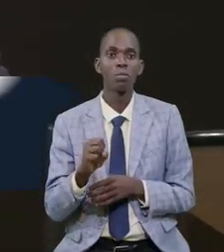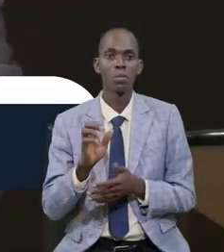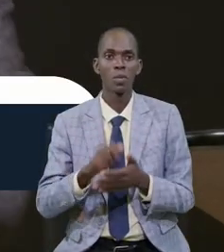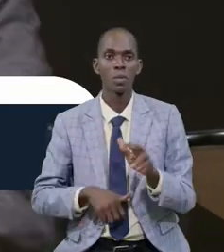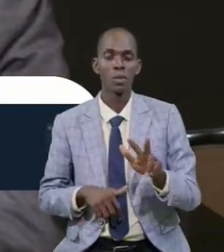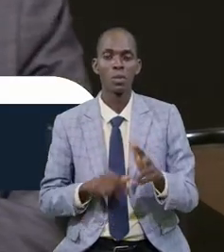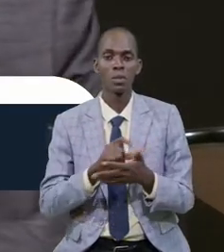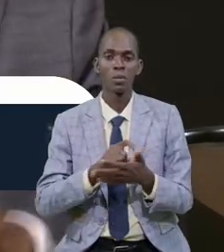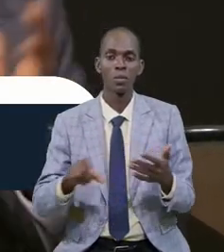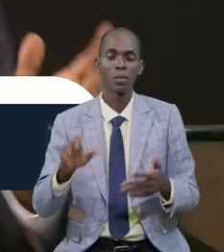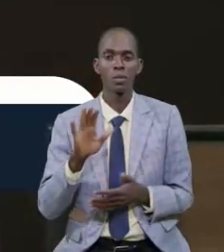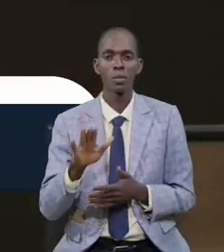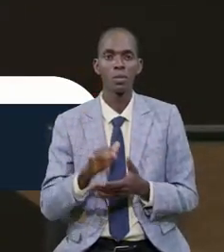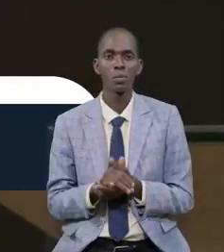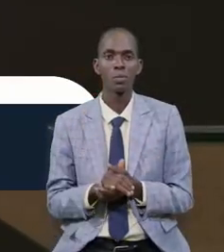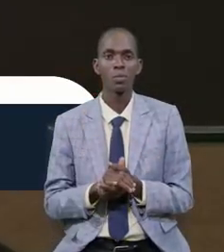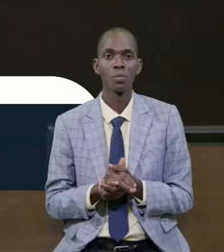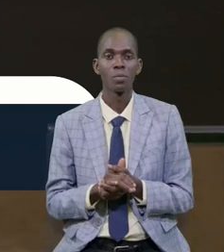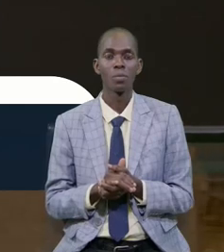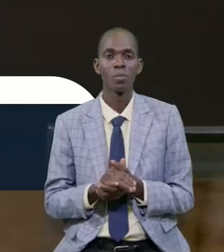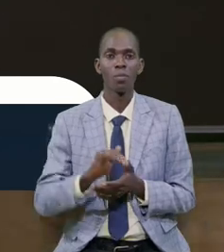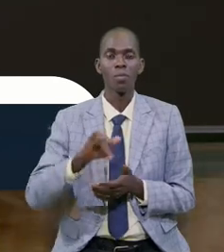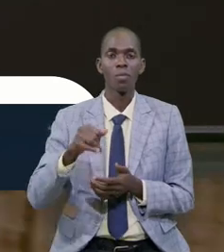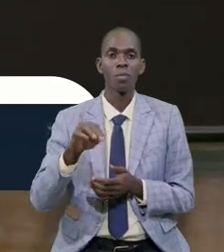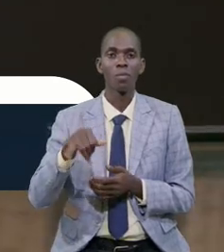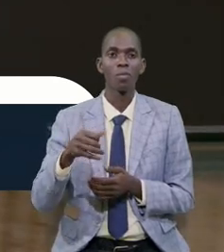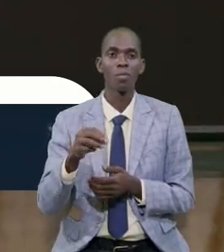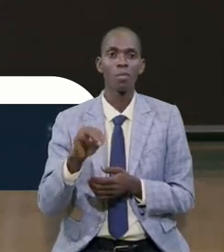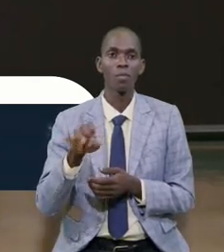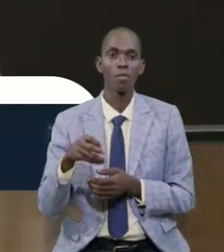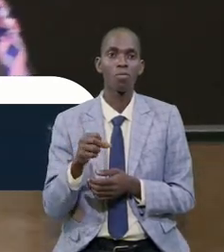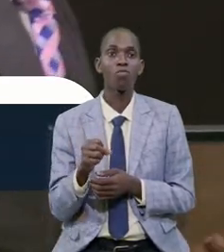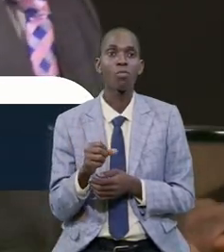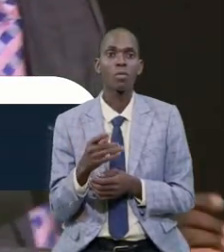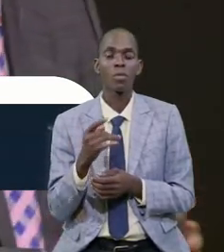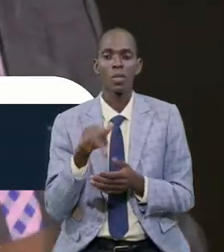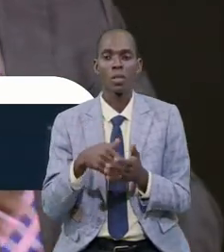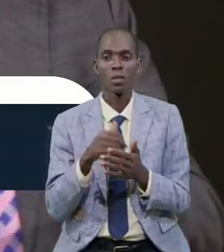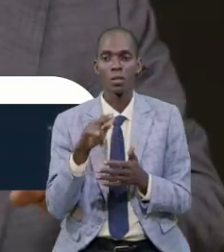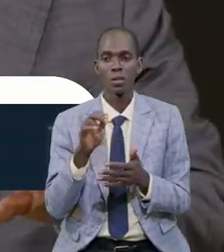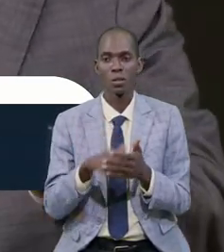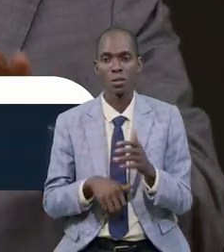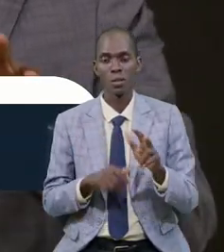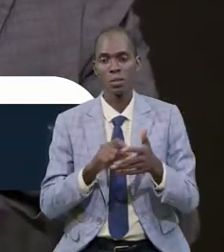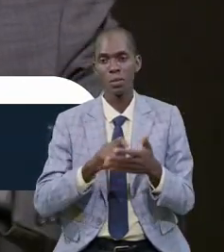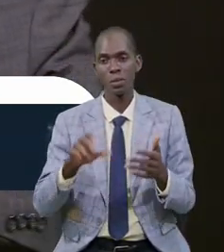Nous lisons du verset 5 jusqu'au verset 10. Verset 5.